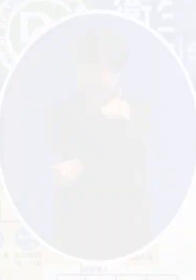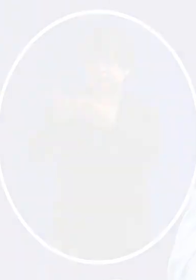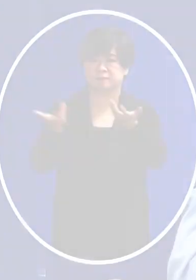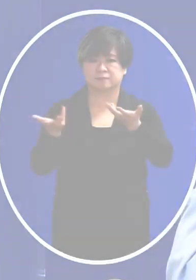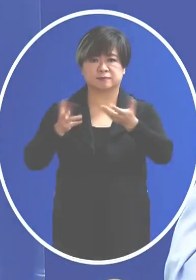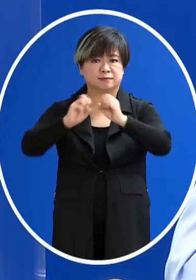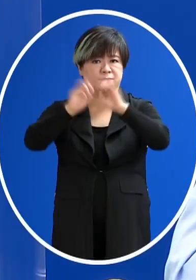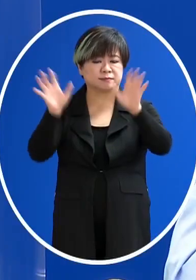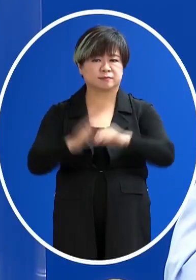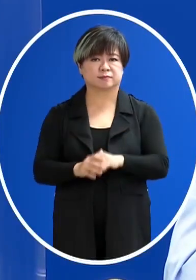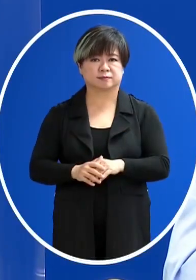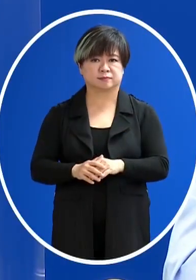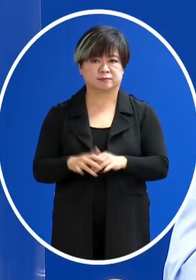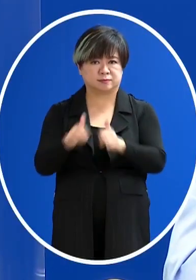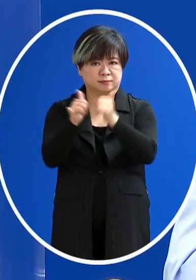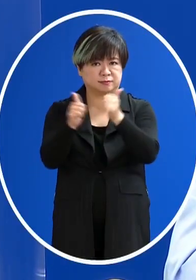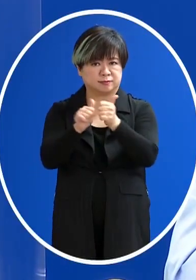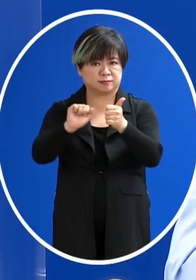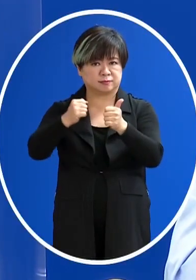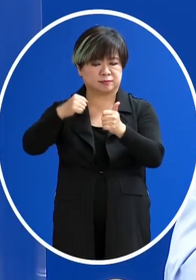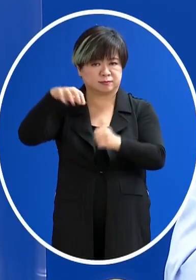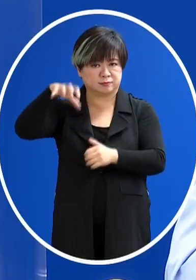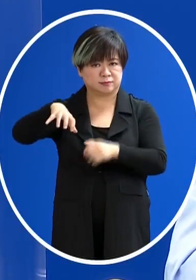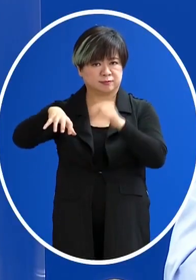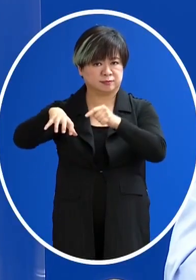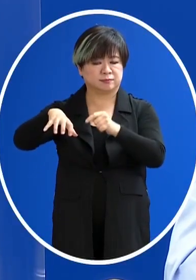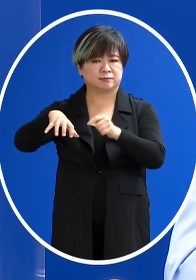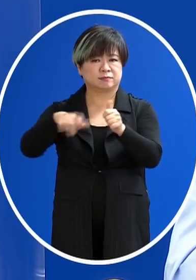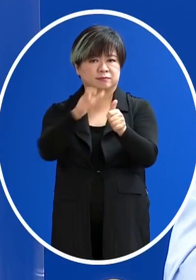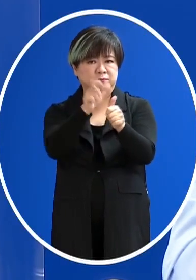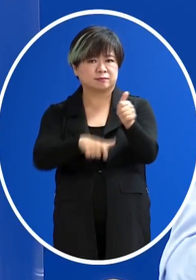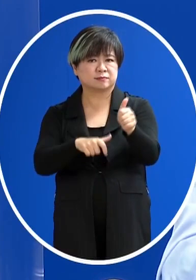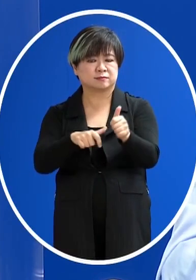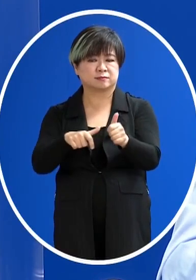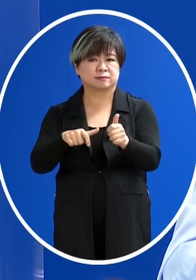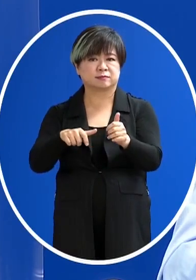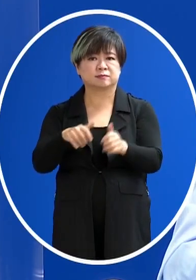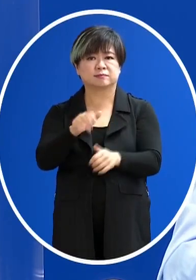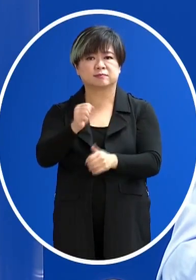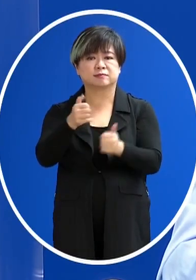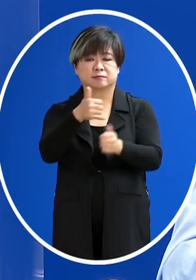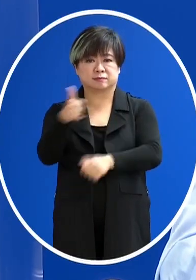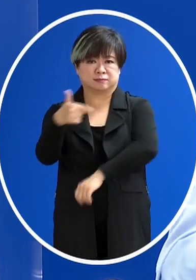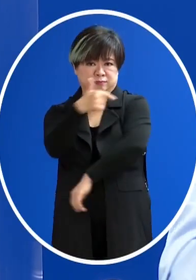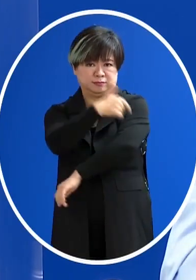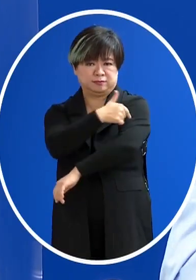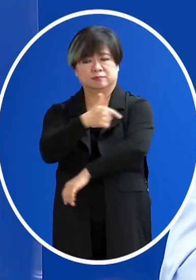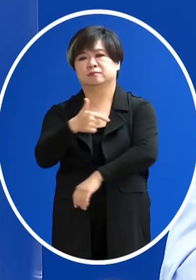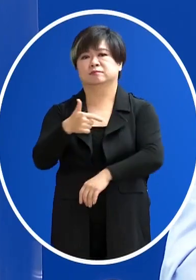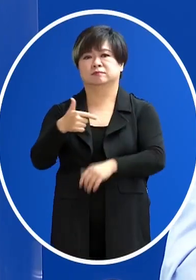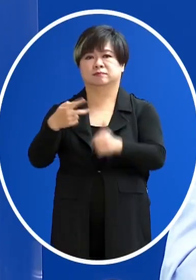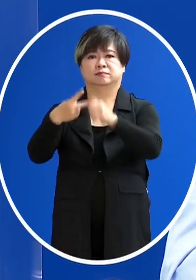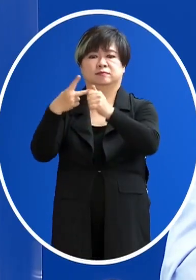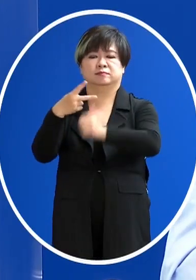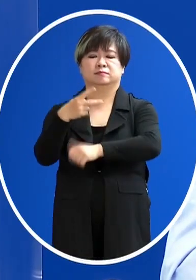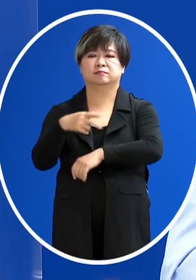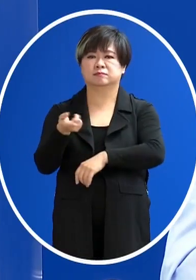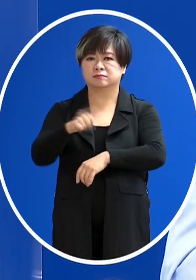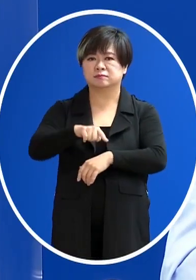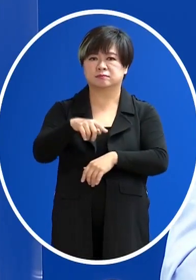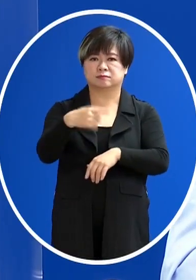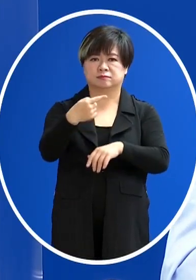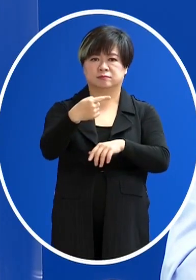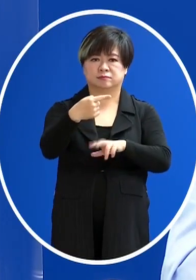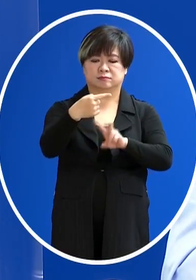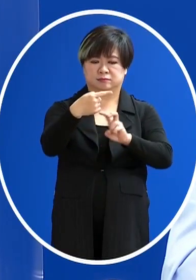确。 众议院的一个众议员在20号接种了第二剂的辉瑞疫苗，然后在29号的时候验出